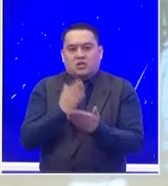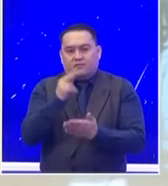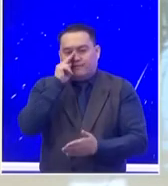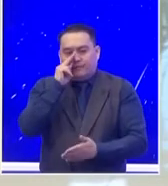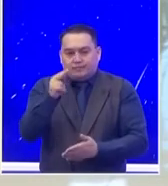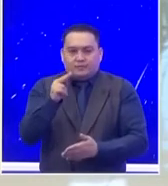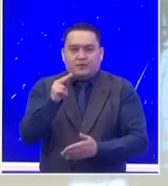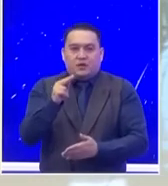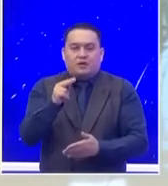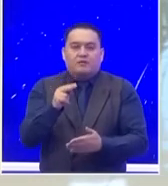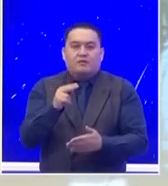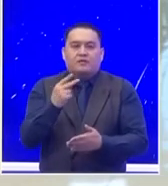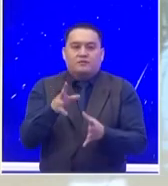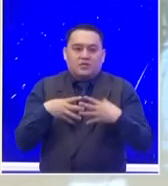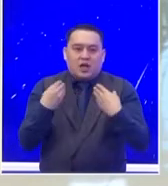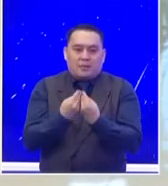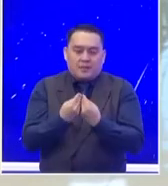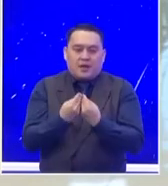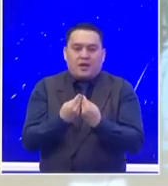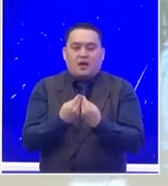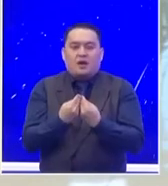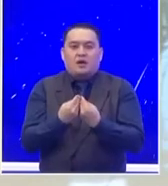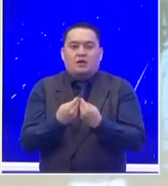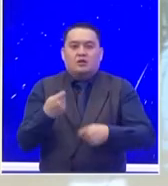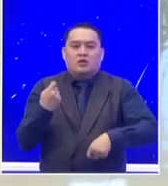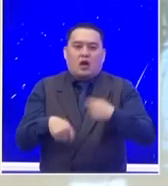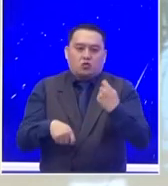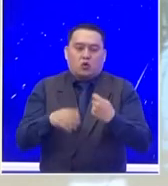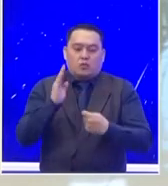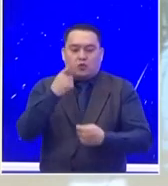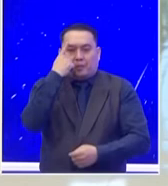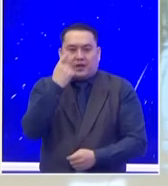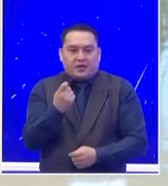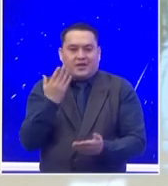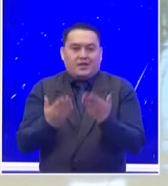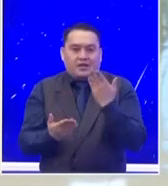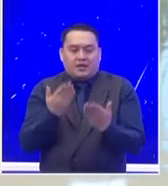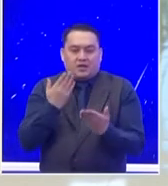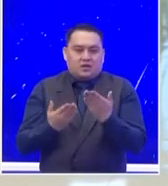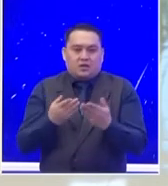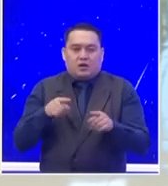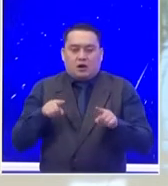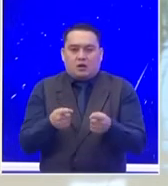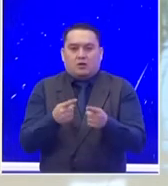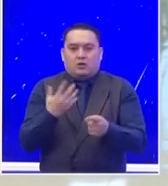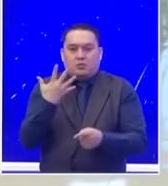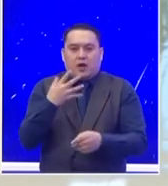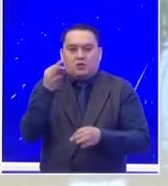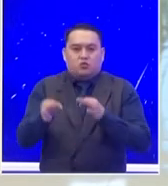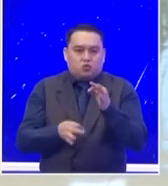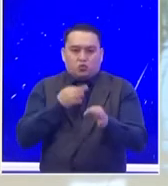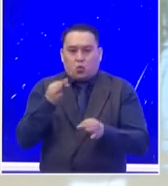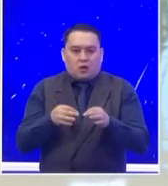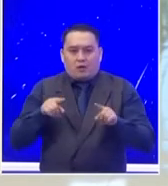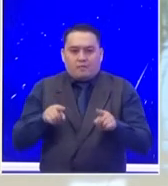и пострадавший находятся в семейно-бытовых отношениях, нарушителю грозит предупреждение или административный арест на срок до 5 суток.